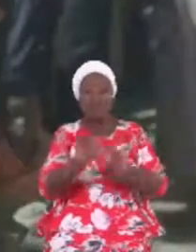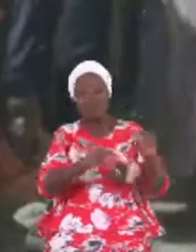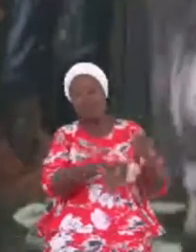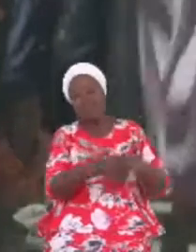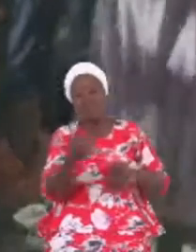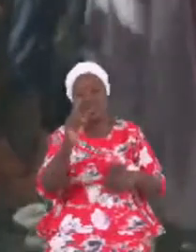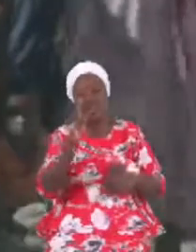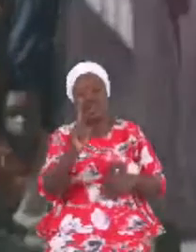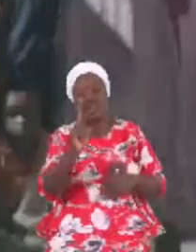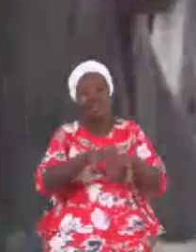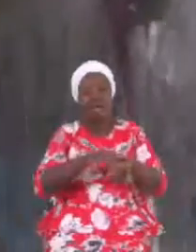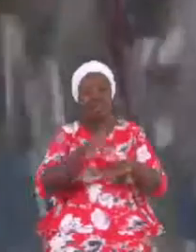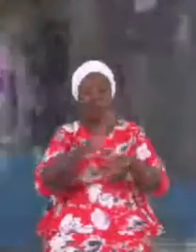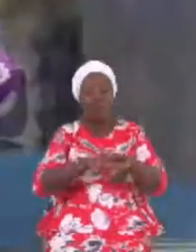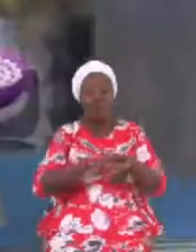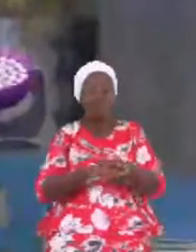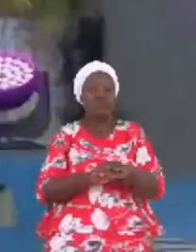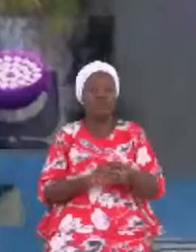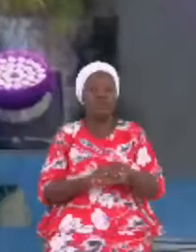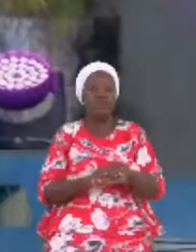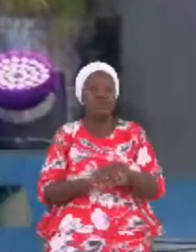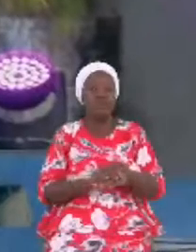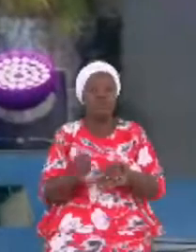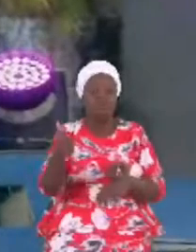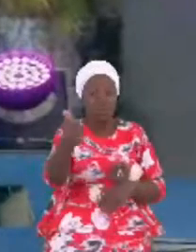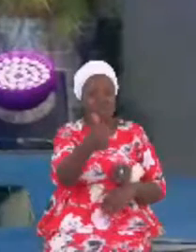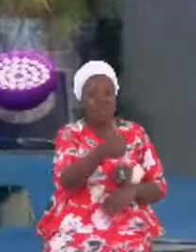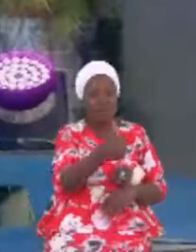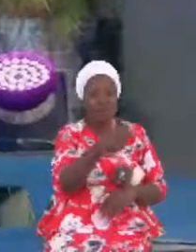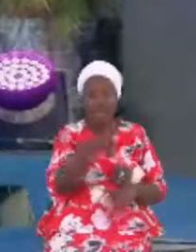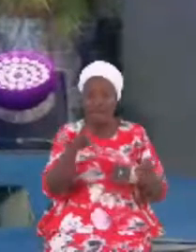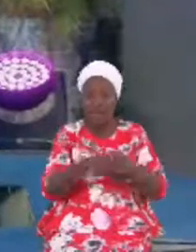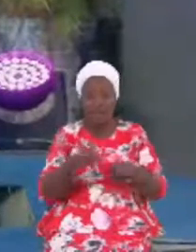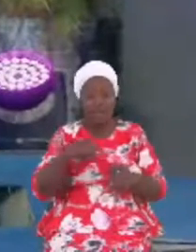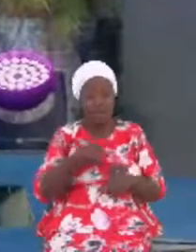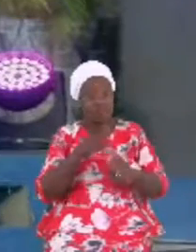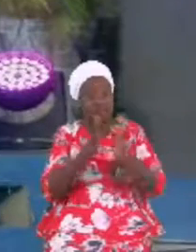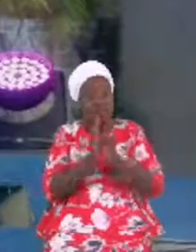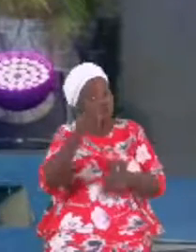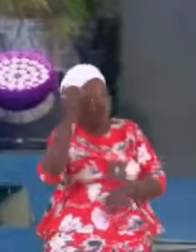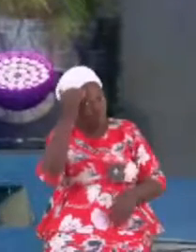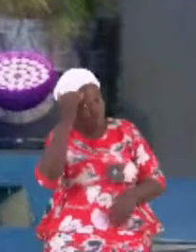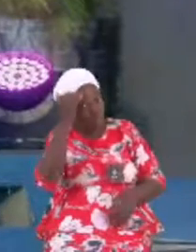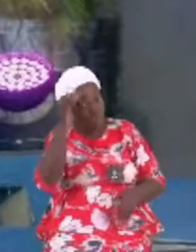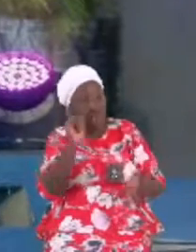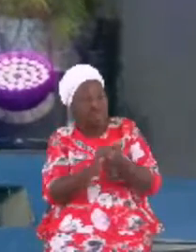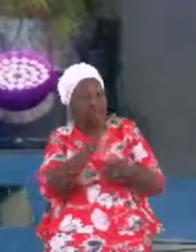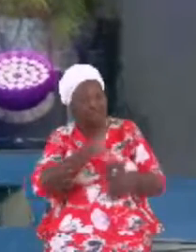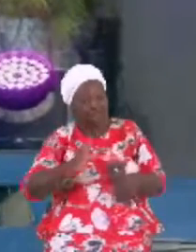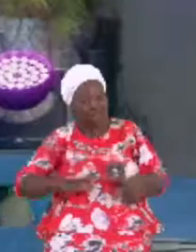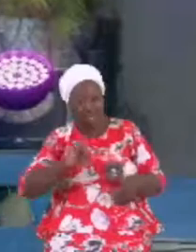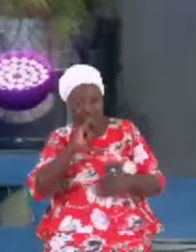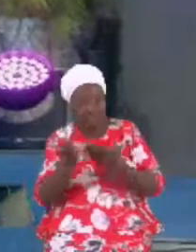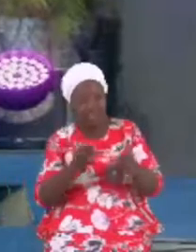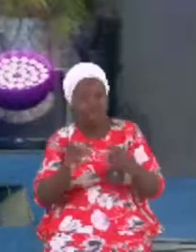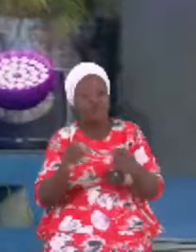où tu as le problème. Et comme nous prions, tu sais, que Christ est ici pour